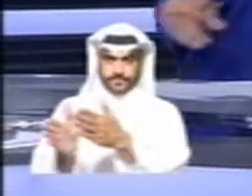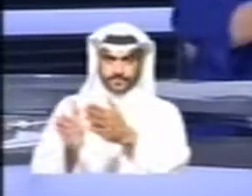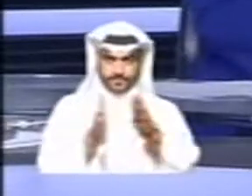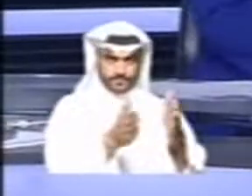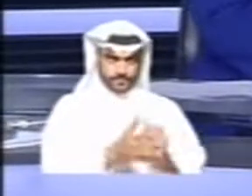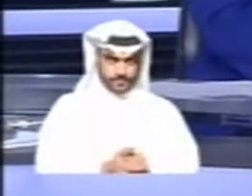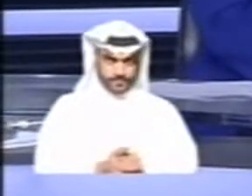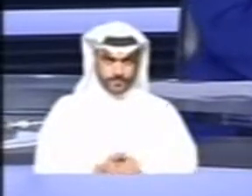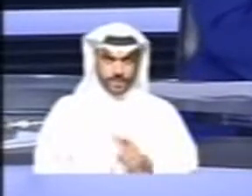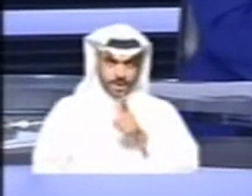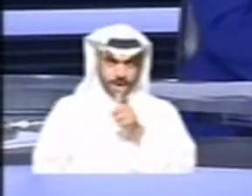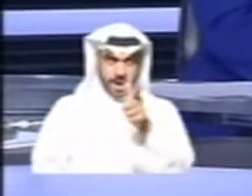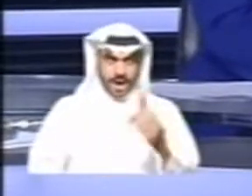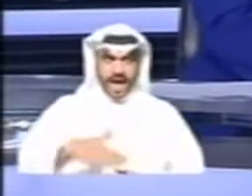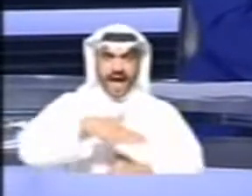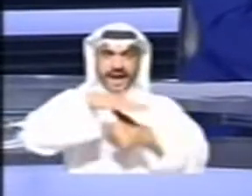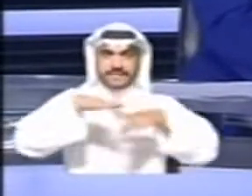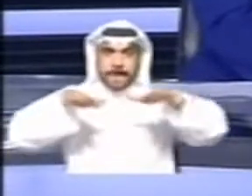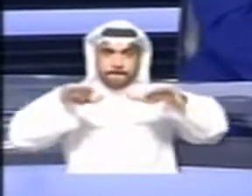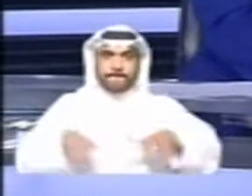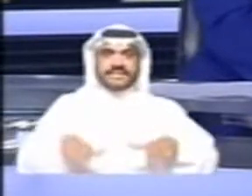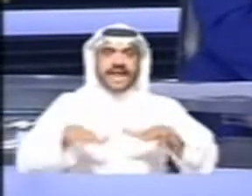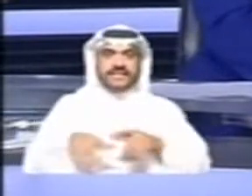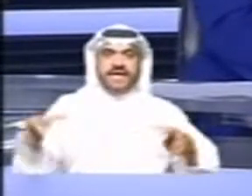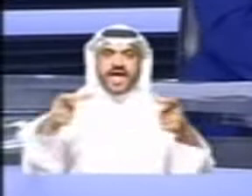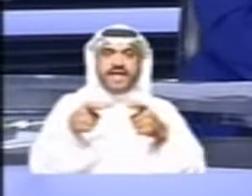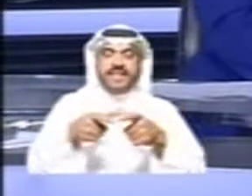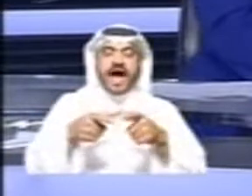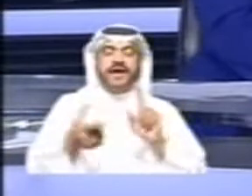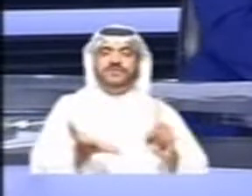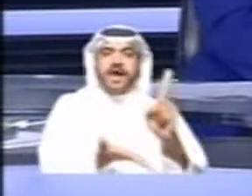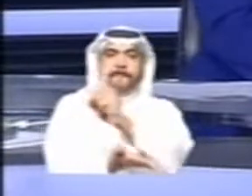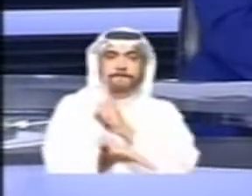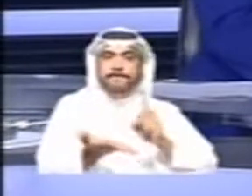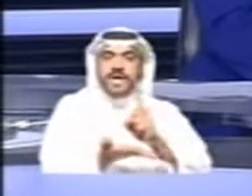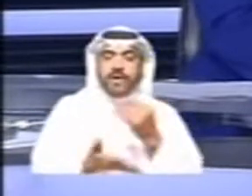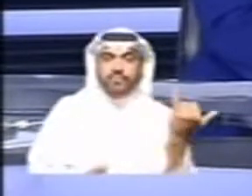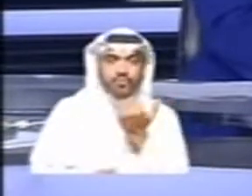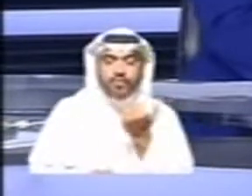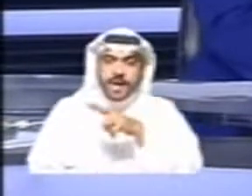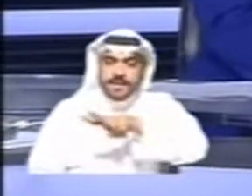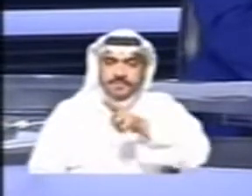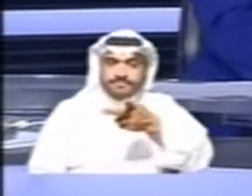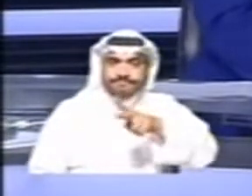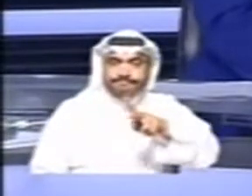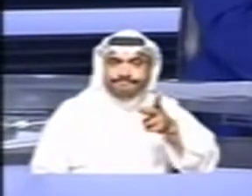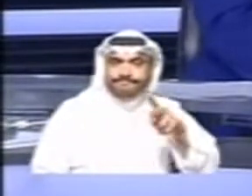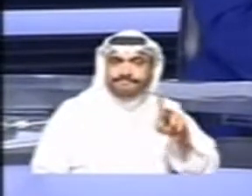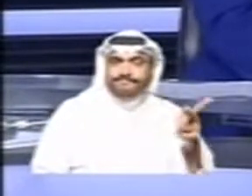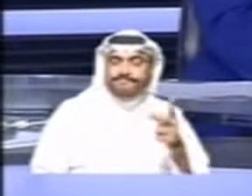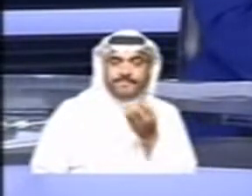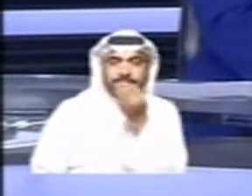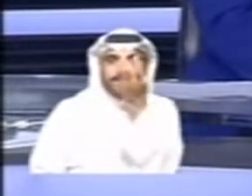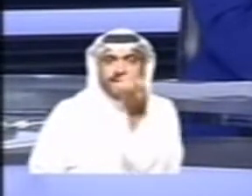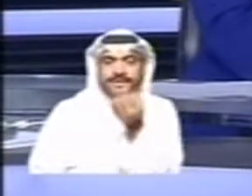أكد رئيس مجلس إدارة الهيئة العامة للبيئة الشيخ عبد الله الحمود الصباح حرص الهيئة على التنوع الإحيائي